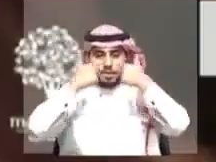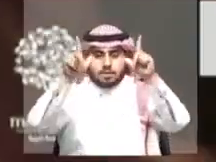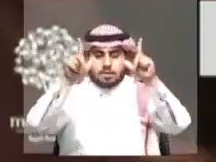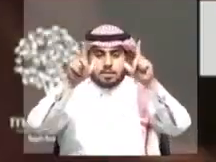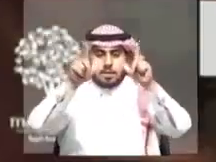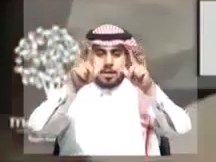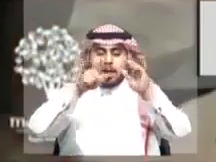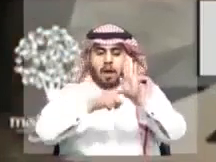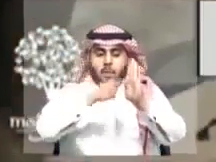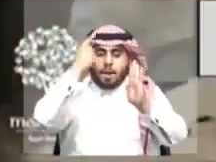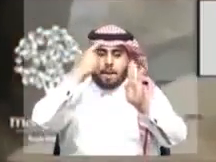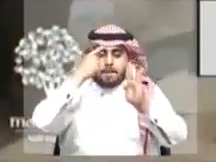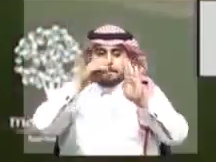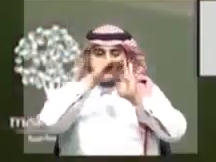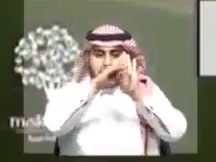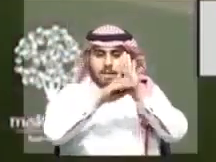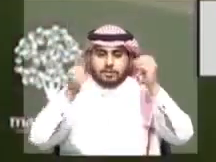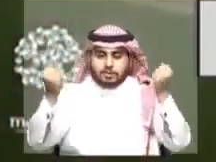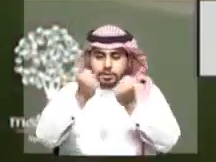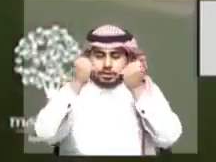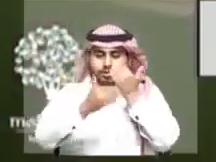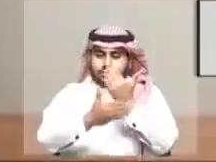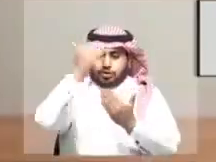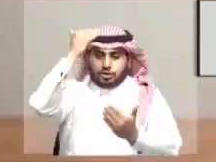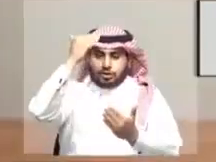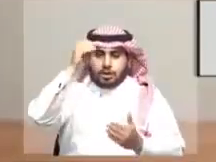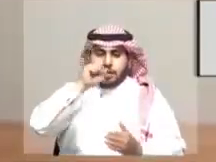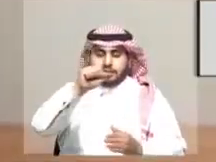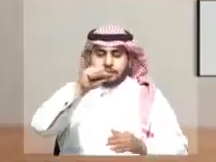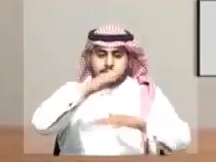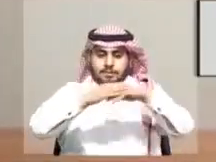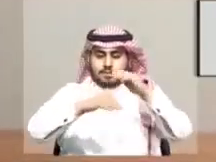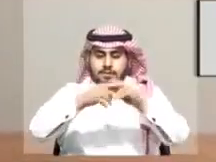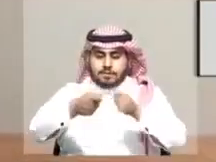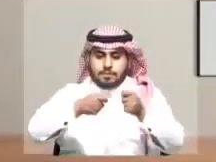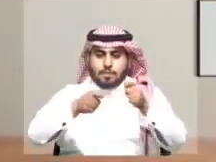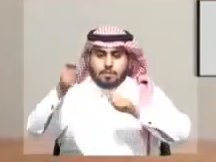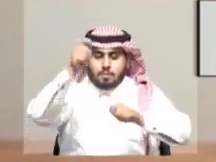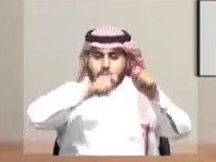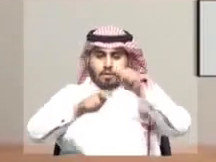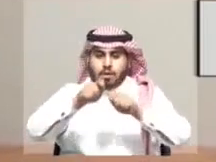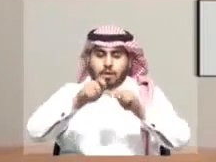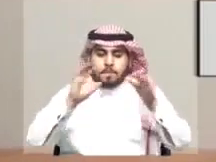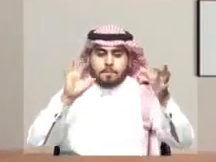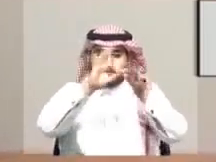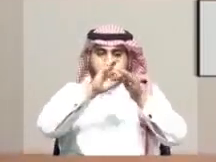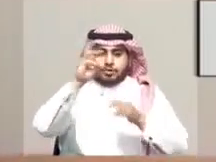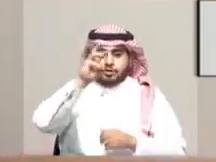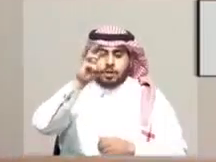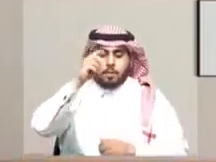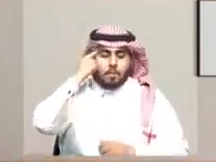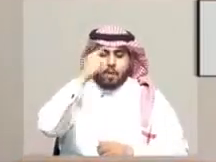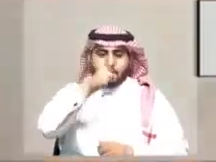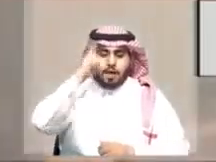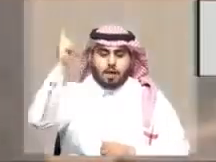انطلاق المرحلة الأولى من برنامج تدريبي جديد في مجال المهارات الرقمية والتقنية بالشراكة مع الشركة